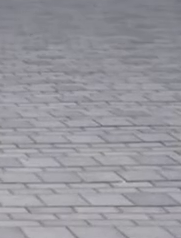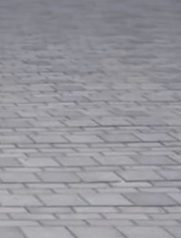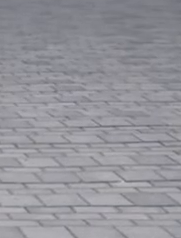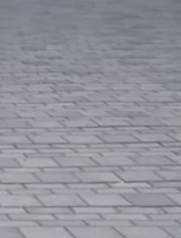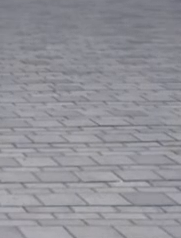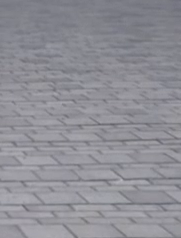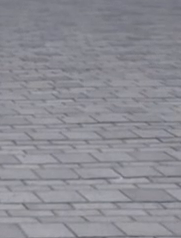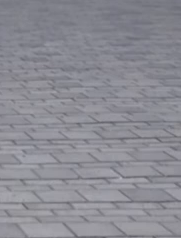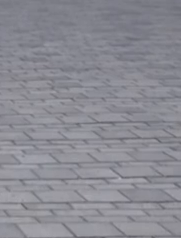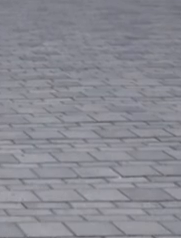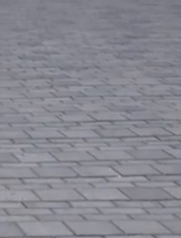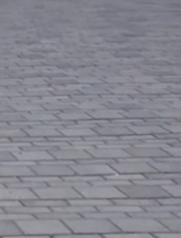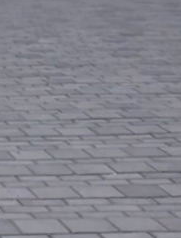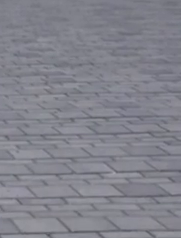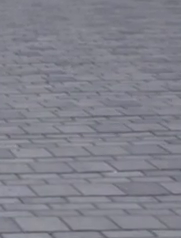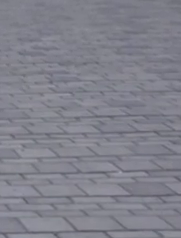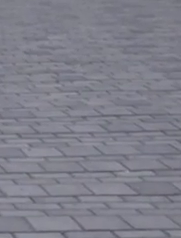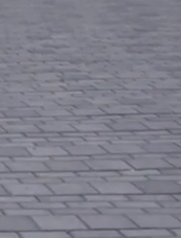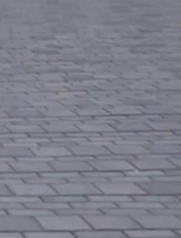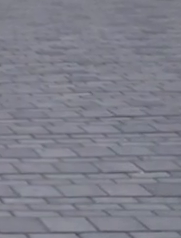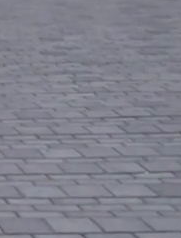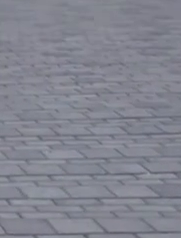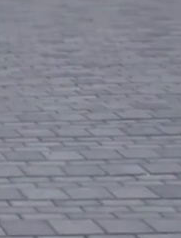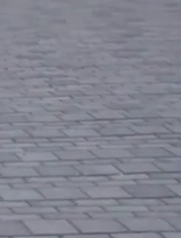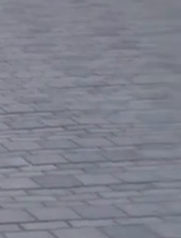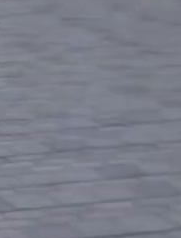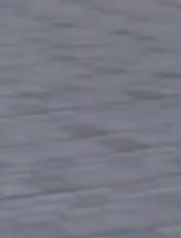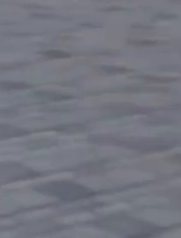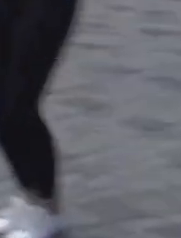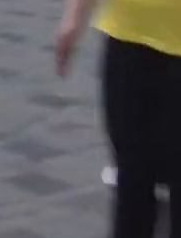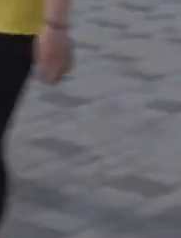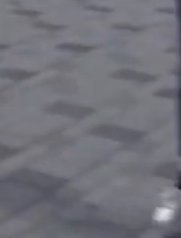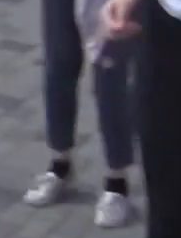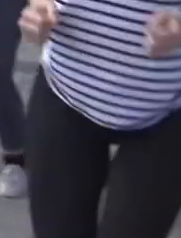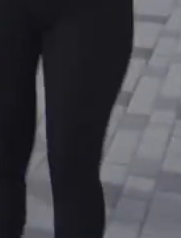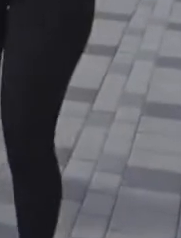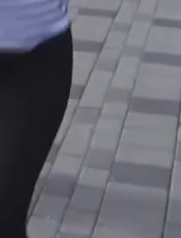тепер трішечки пострибаємо. Поїхали.